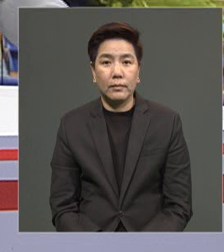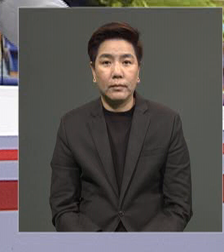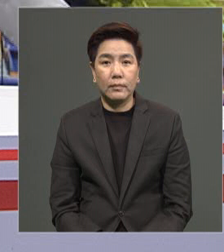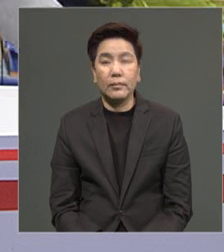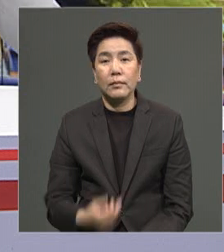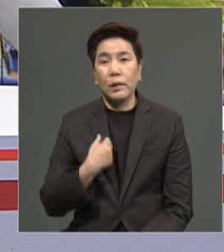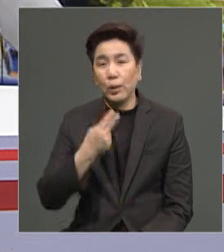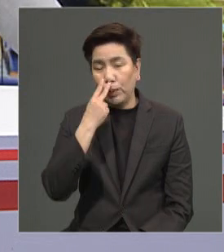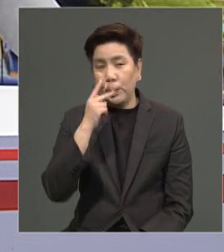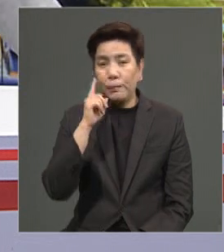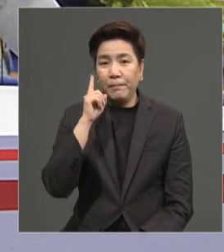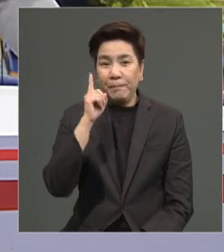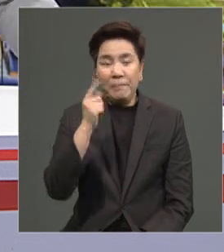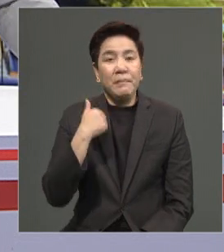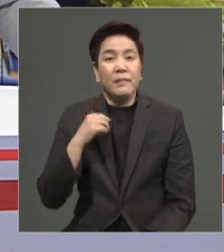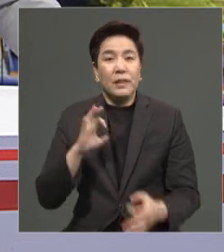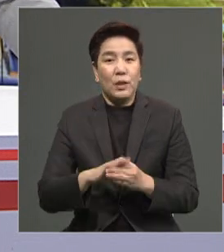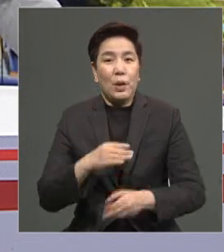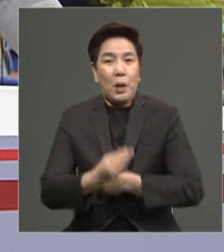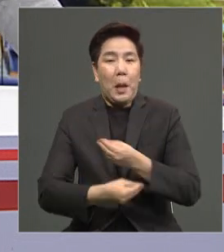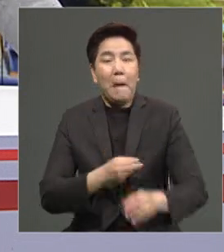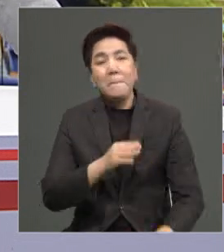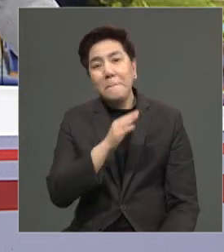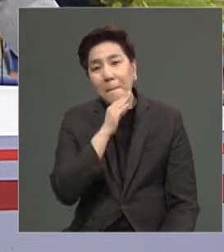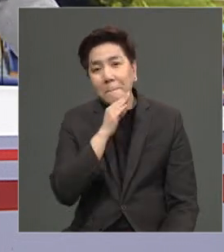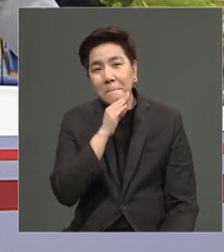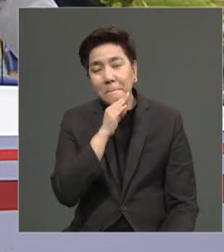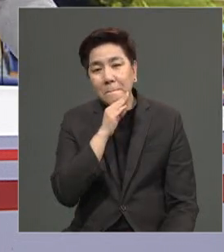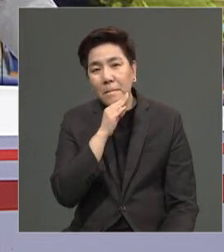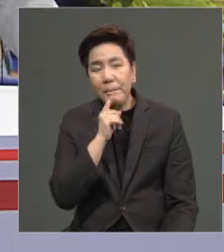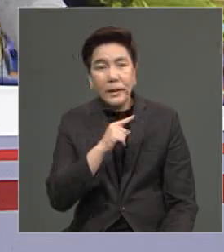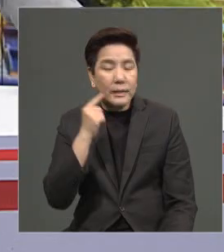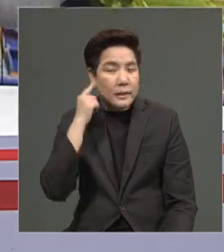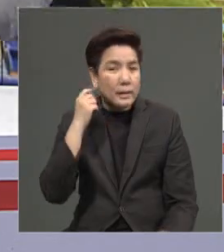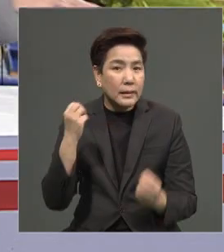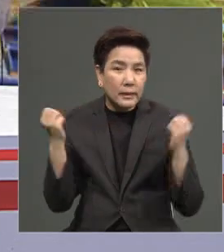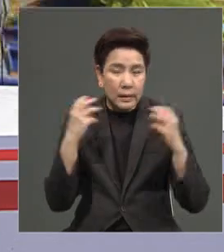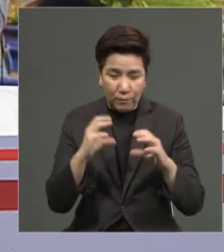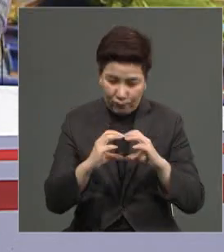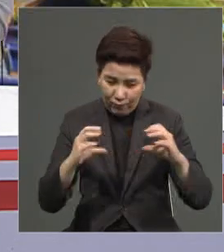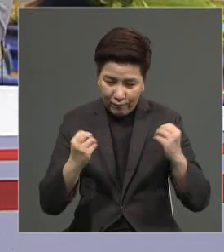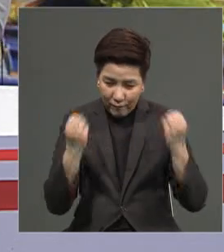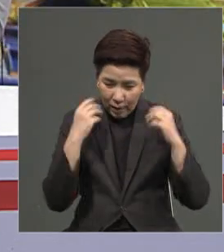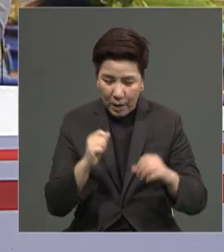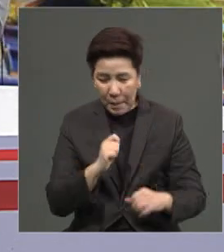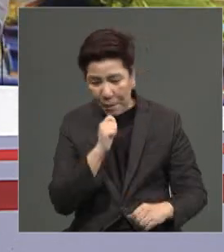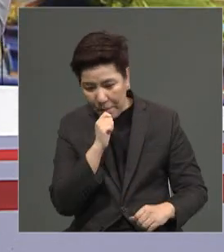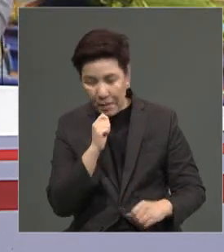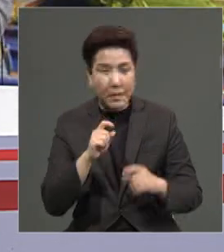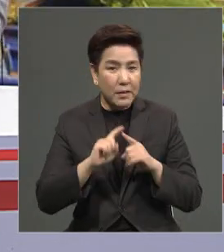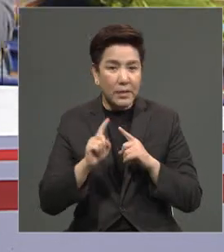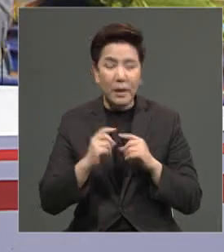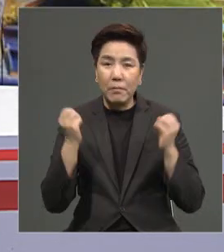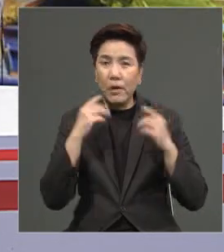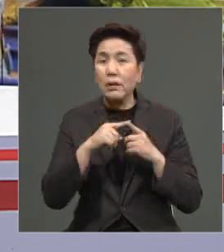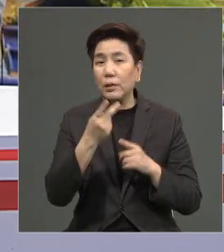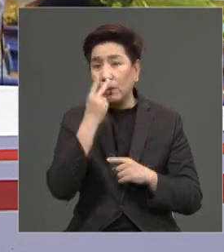อ่ะมาดูอีก 1อันนะครับคุณผู้ชมวันนี้มีการขายของปลอมนะแล้วมันเป็นพวกเครื่องเสียงนะลำโพงไมโครโฟนไไมโครโฟนต่างๆเหล่าเนี้ย